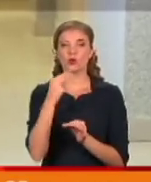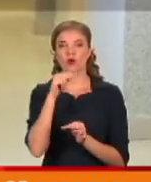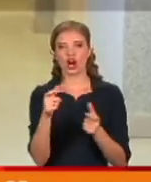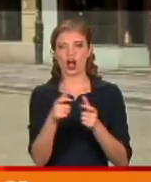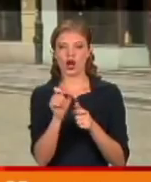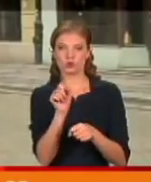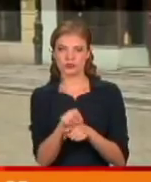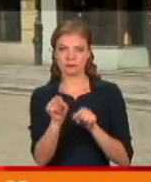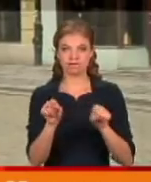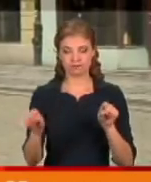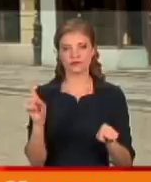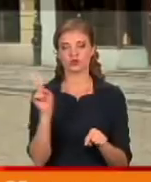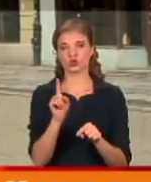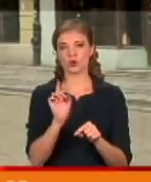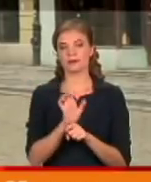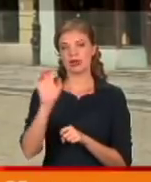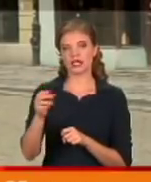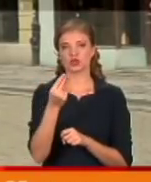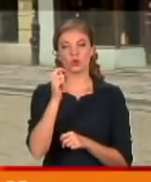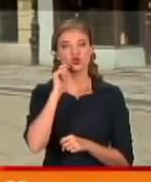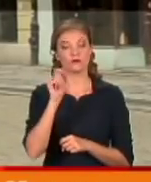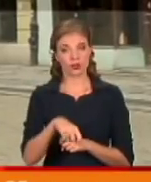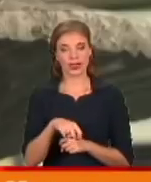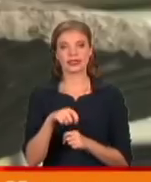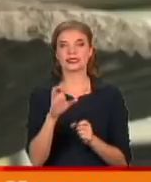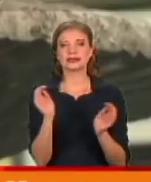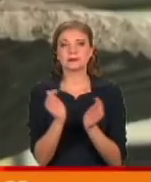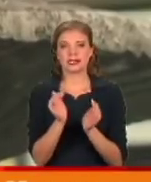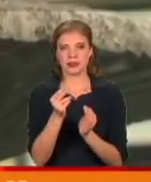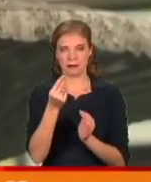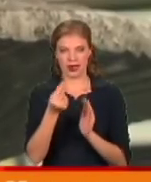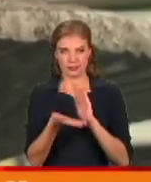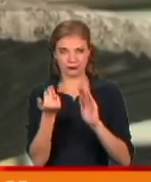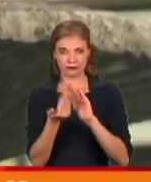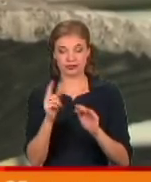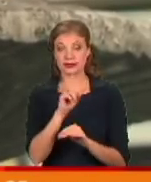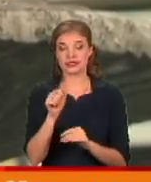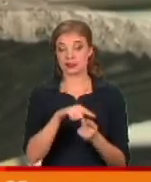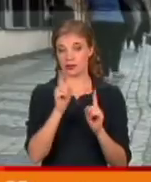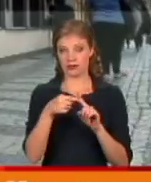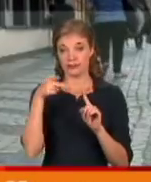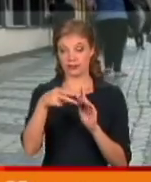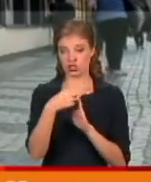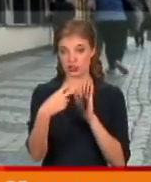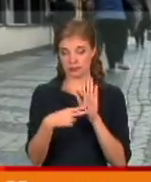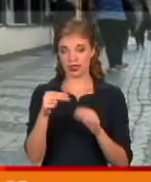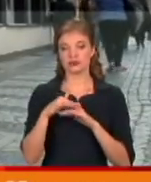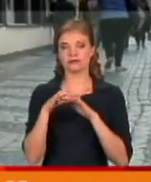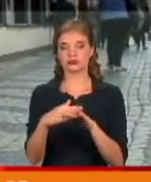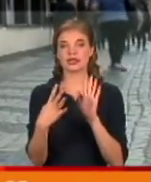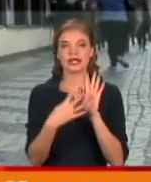картку краще замовити, аби надсилати гроші в Україну з мінімальними втратами. Загалом за 2017-й заробітчани